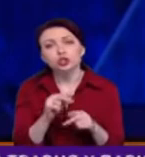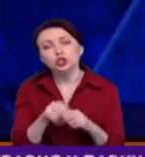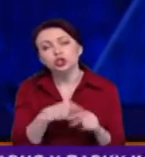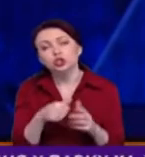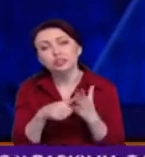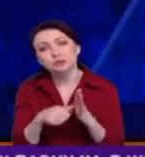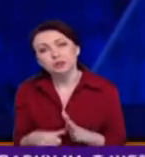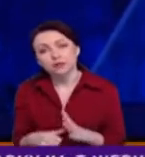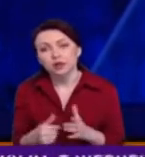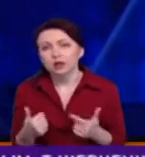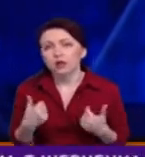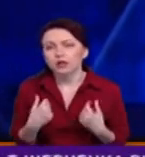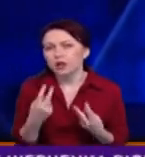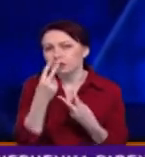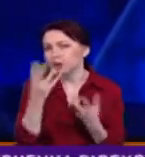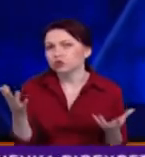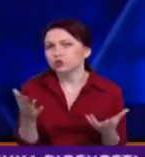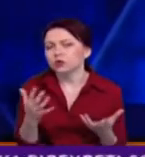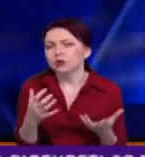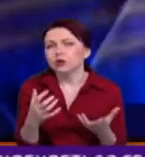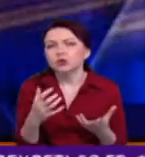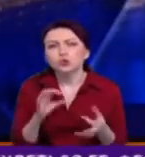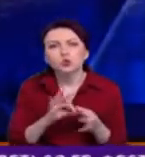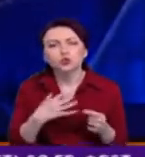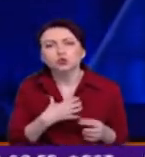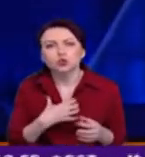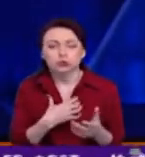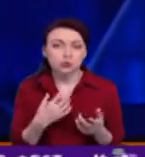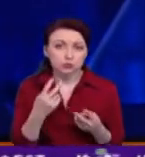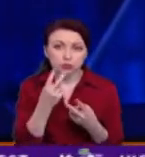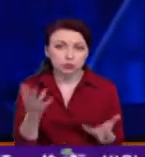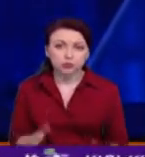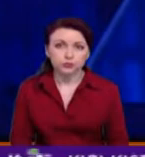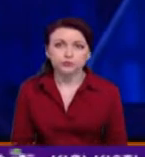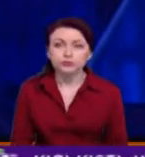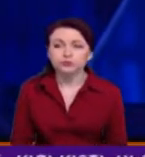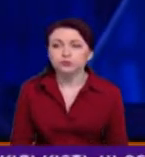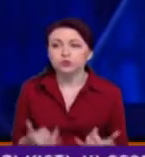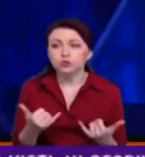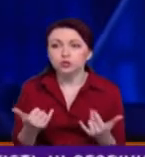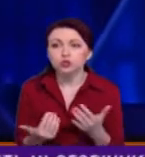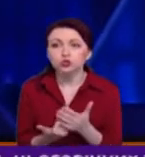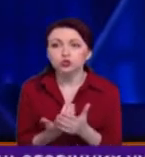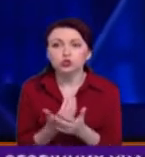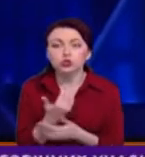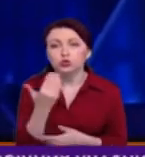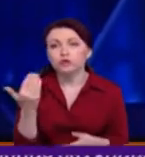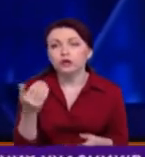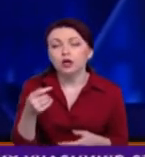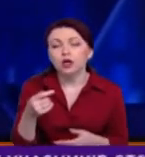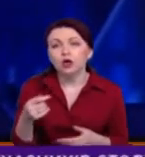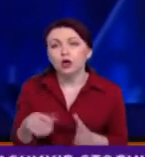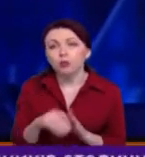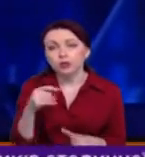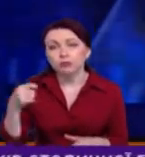Конституція, я критичності насправді не бачу. Що поганого в тому, що зараз от фактично новообраний президент, якому абсолютно